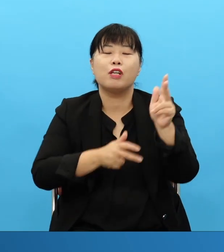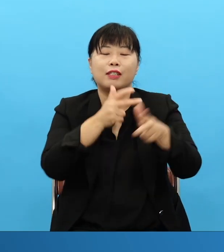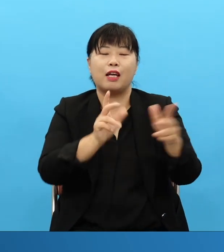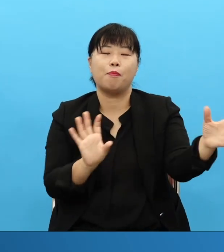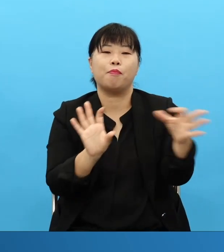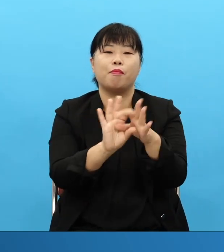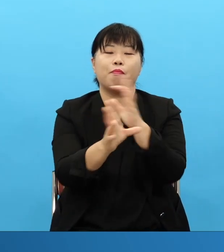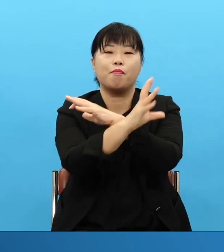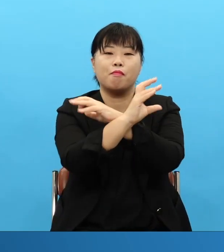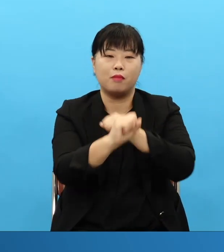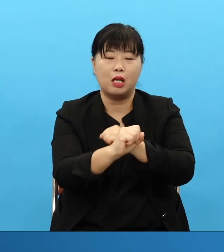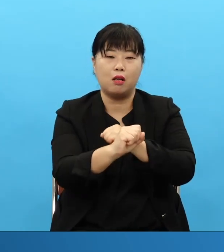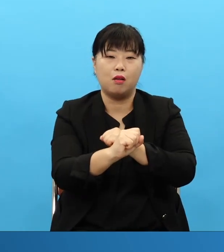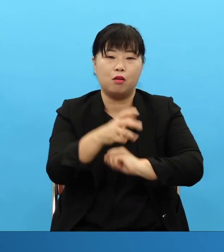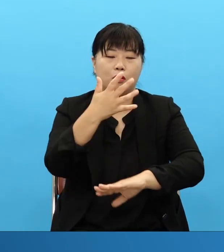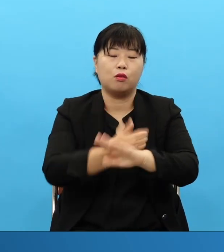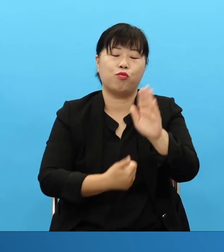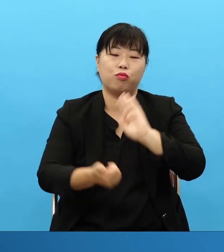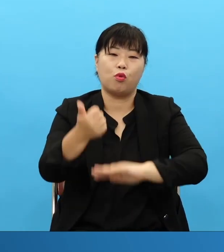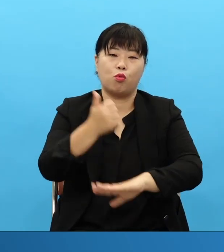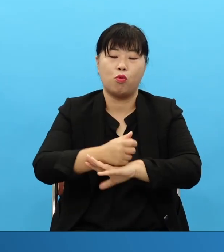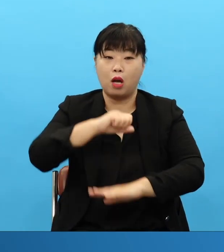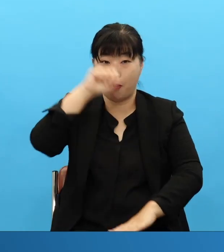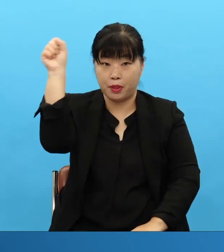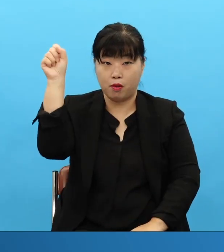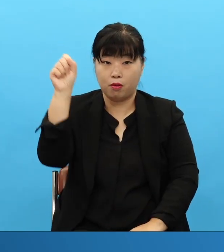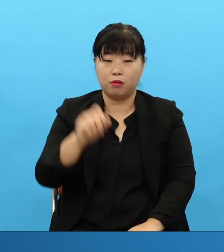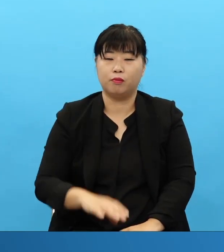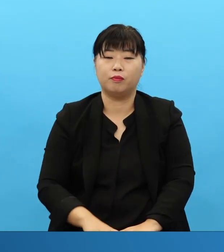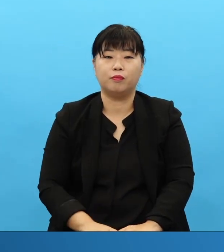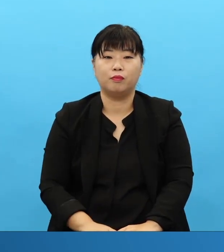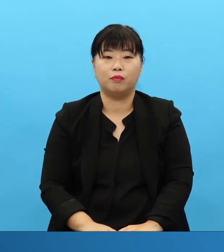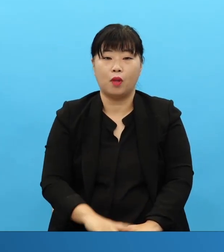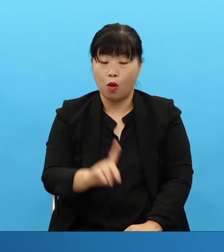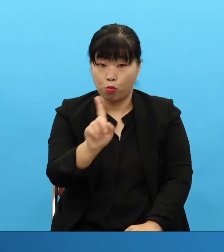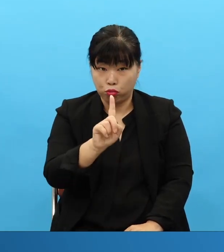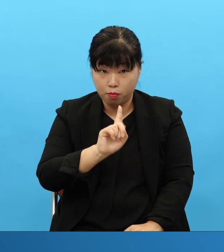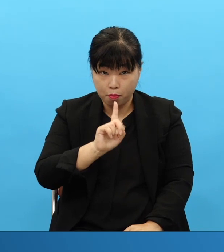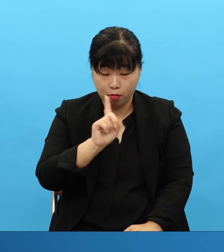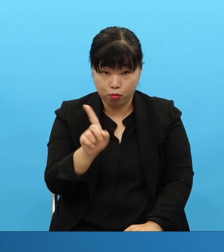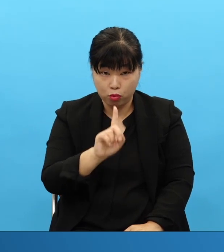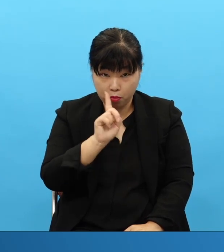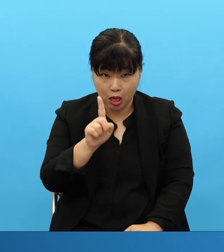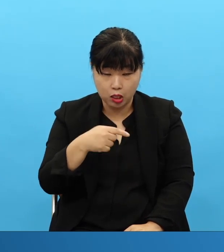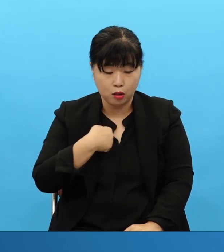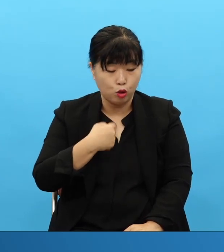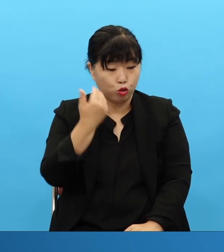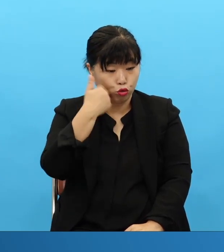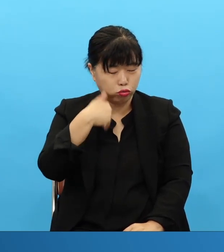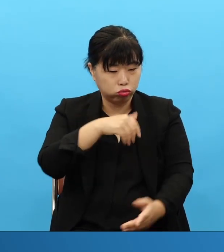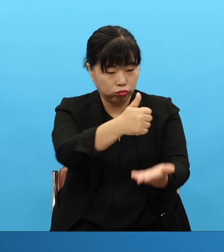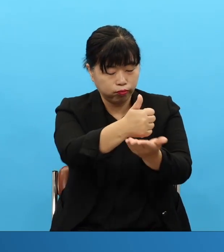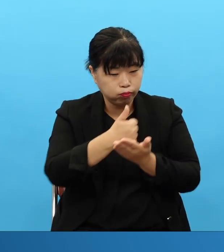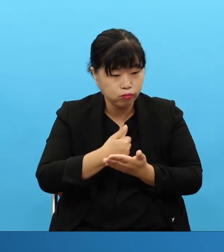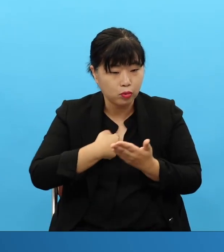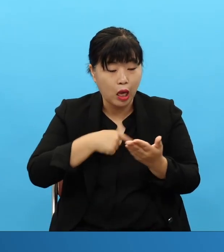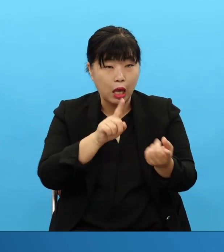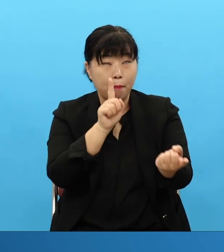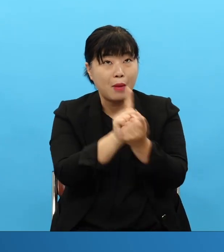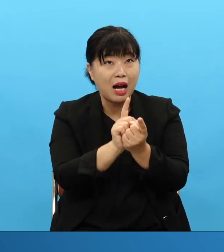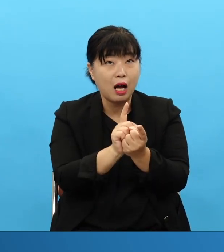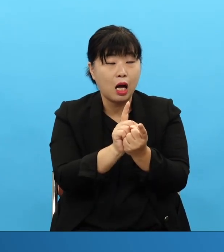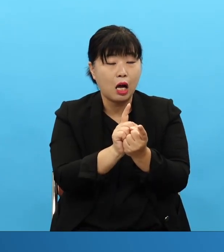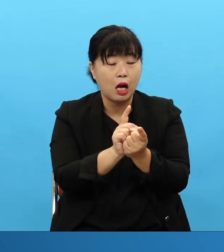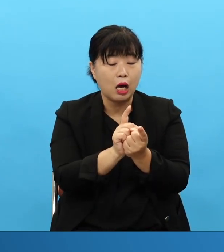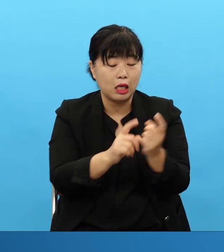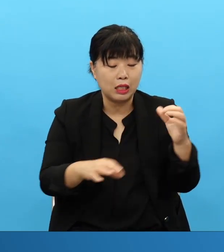불신자가 와서 이분을 보고 복음을 들은 거예요. Simply put, an unbeliever came to him, looked at him, and received the 우리 gospel. 그래까지 뭐 전도는